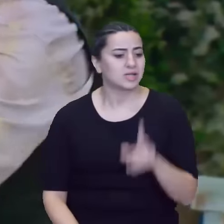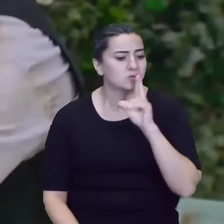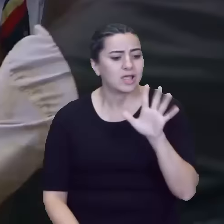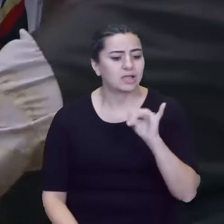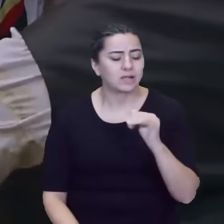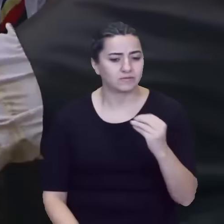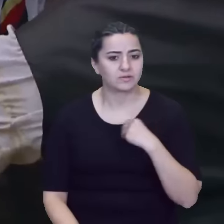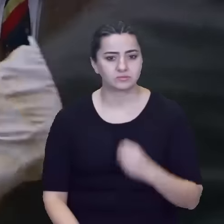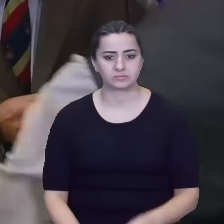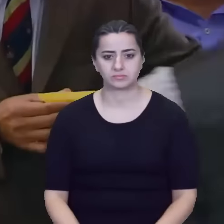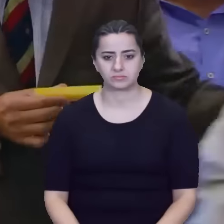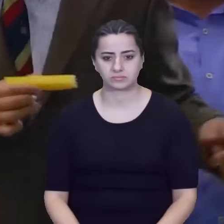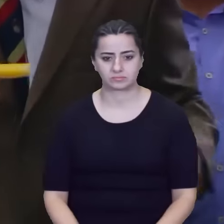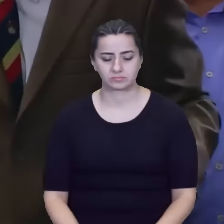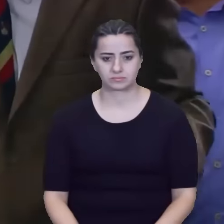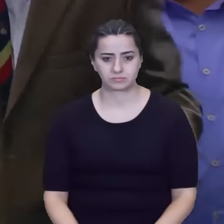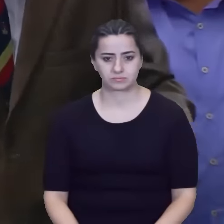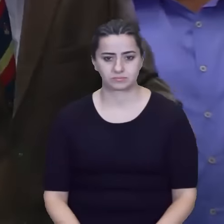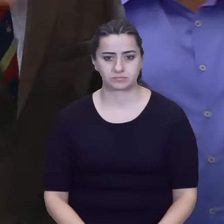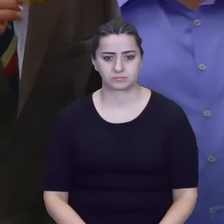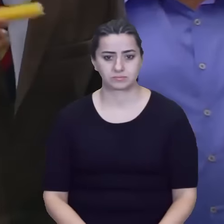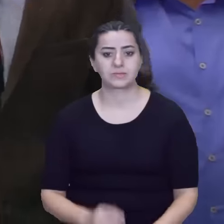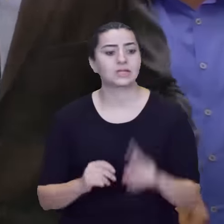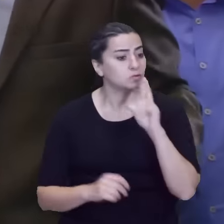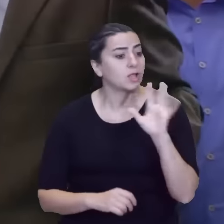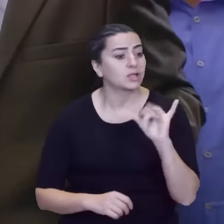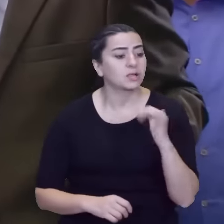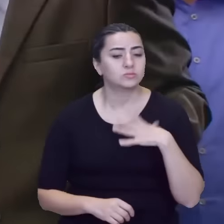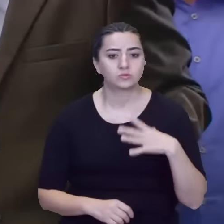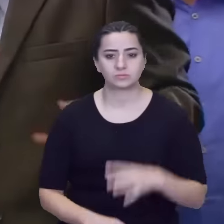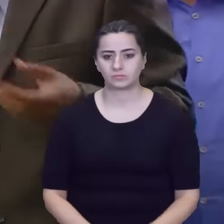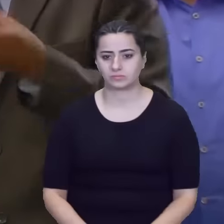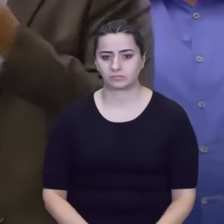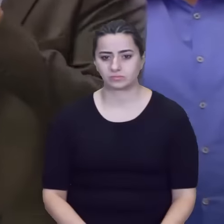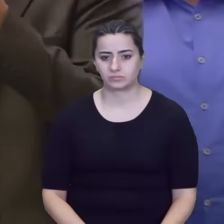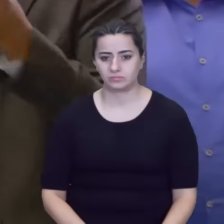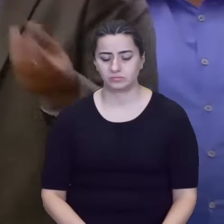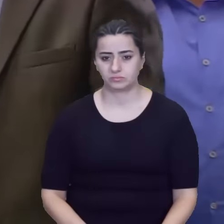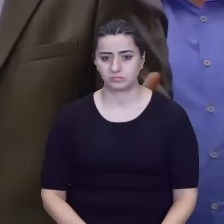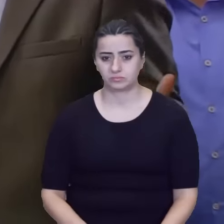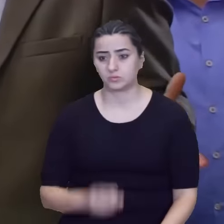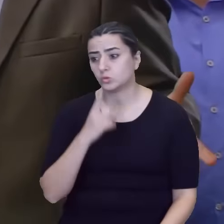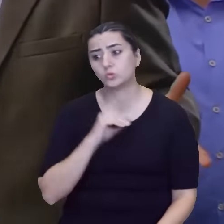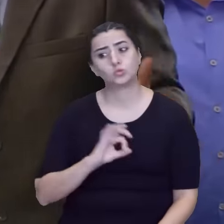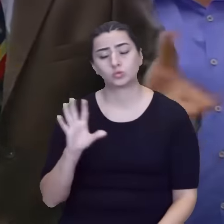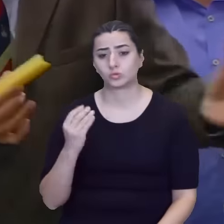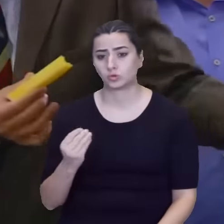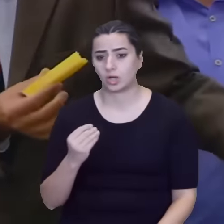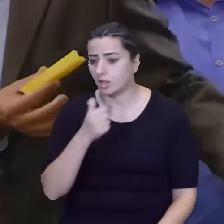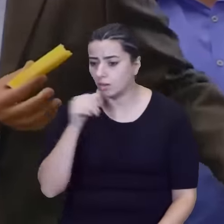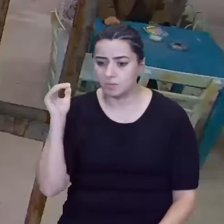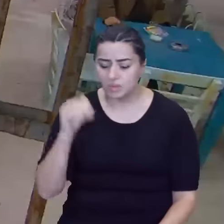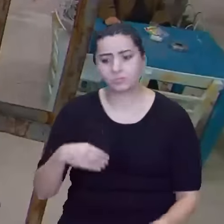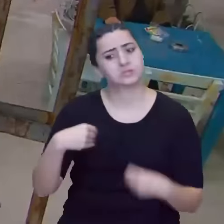oradan tartıver hemen. Sayın başkanım. 250 gram. Ya Bekir. Danyal da yiyor. Kaşar çok güzel. Adam